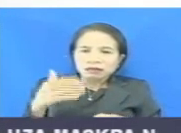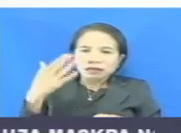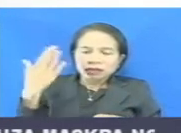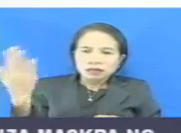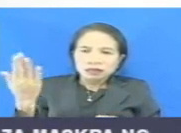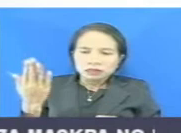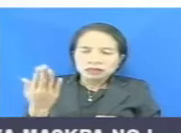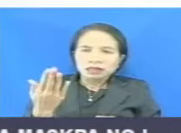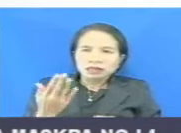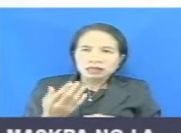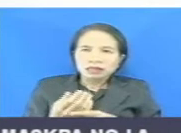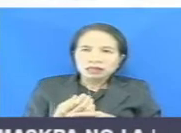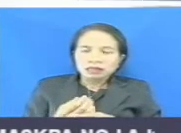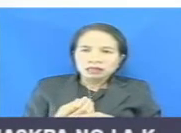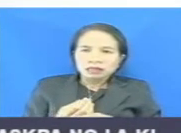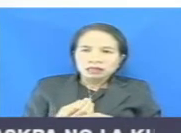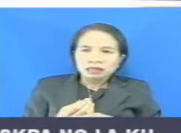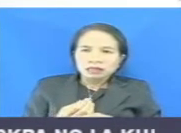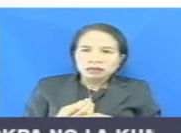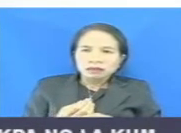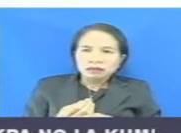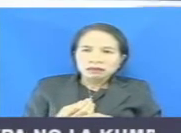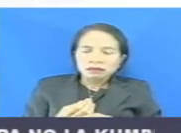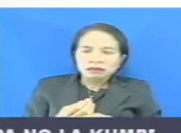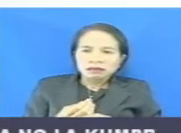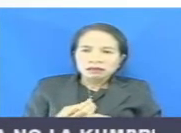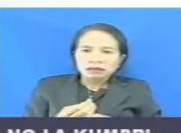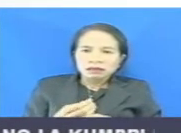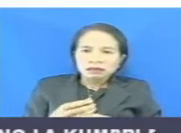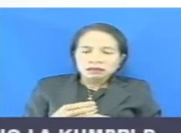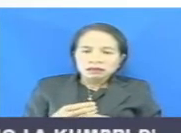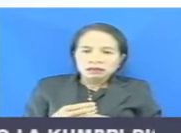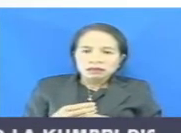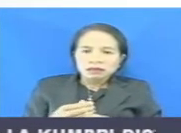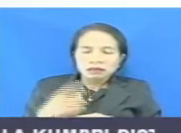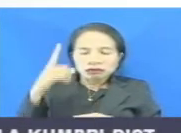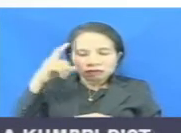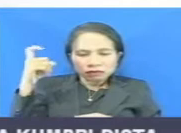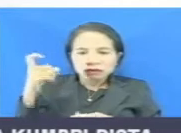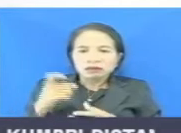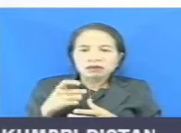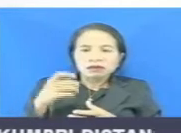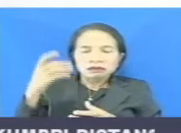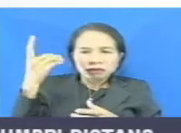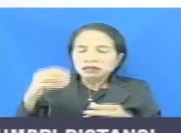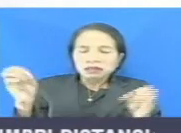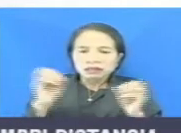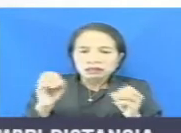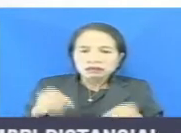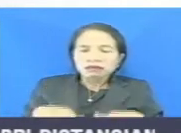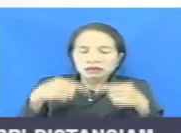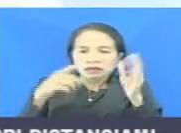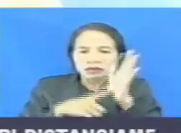prosau emasir nebe maka iha talento pa promove buat rumah ita la dong fo espasu pasira in kuanto